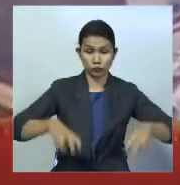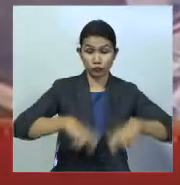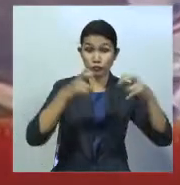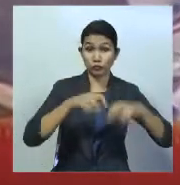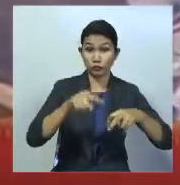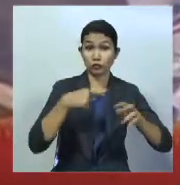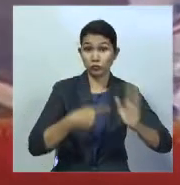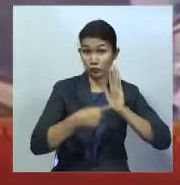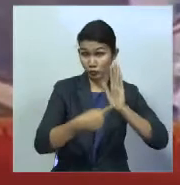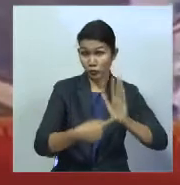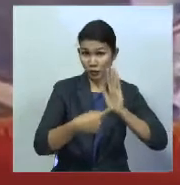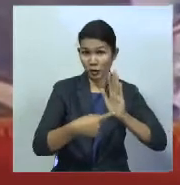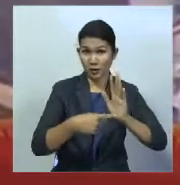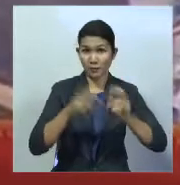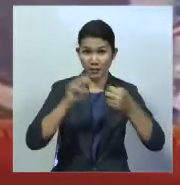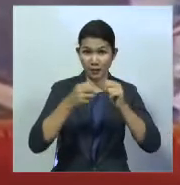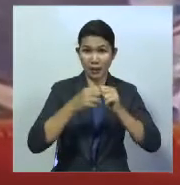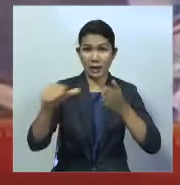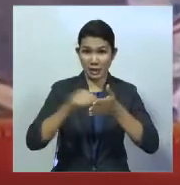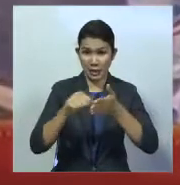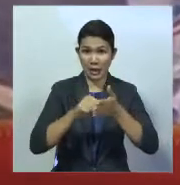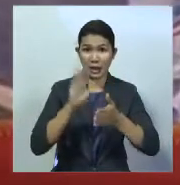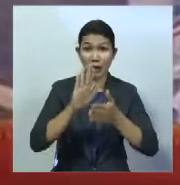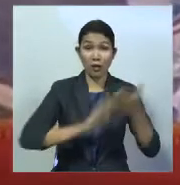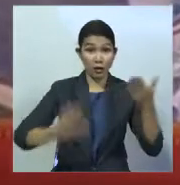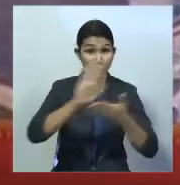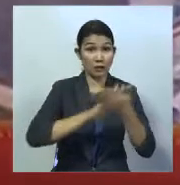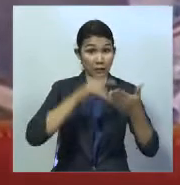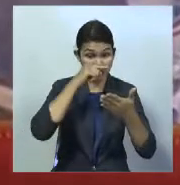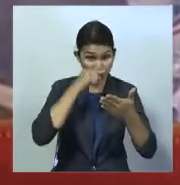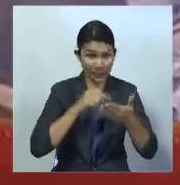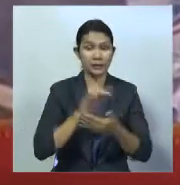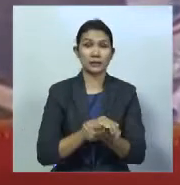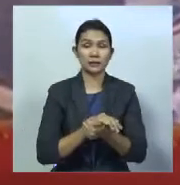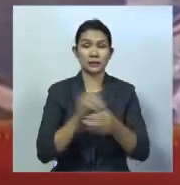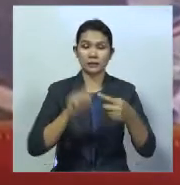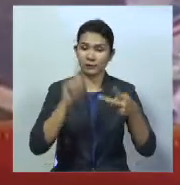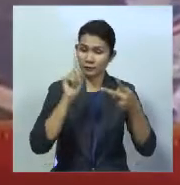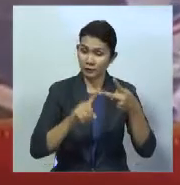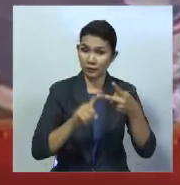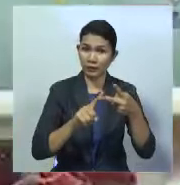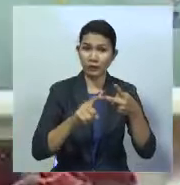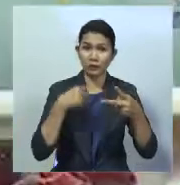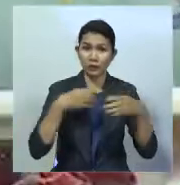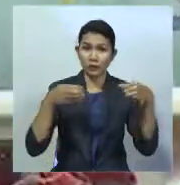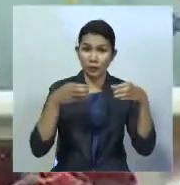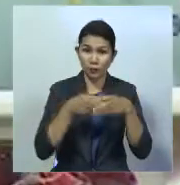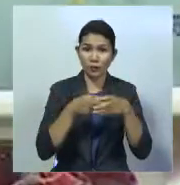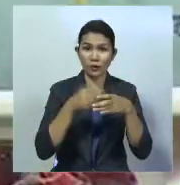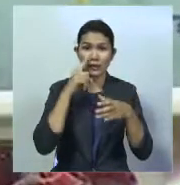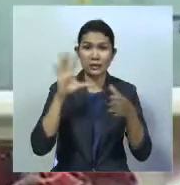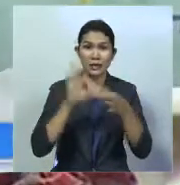ลในการแก้ปัญหาภัยแล้งของประเทศไทยแล้วก็ฝากเรื่องของพัดชำระ